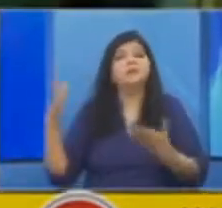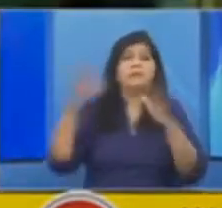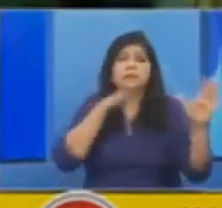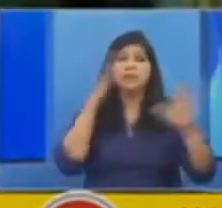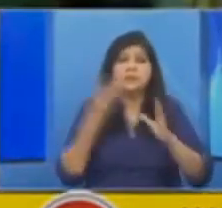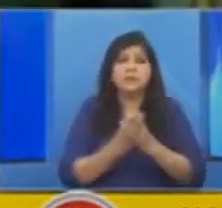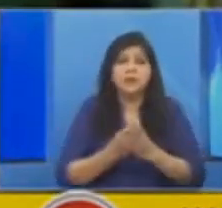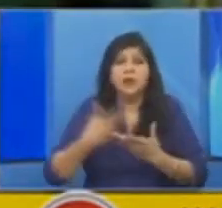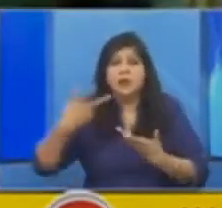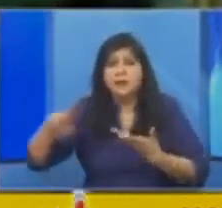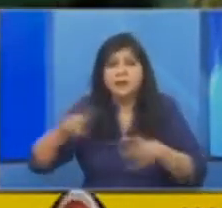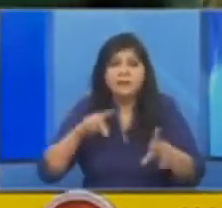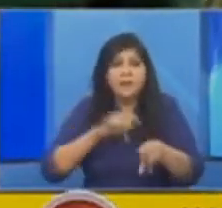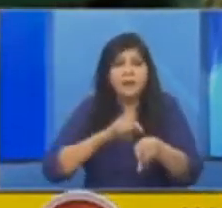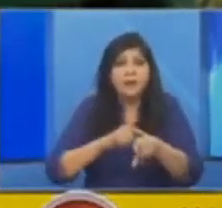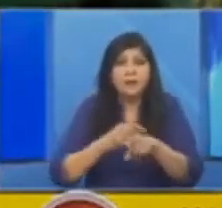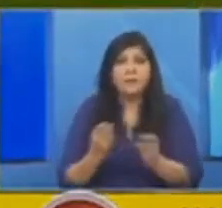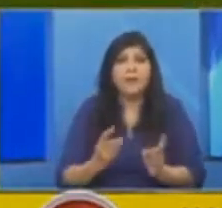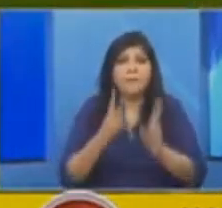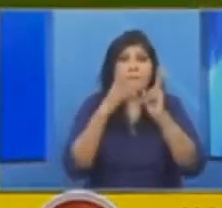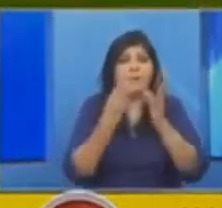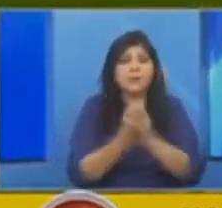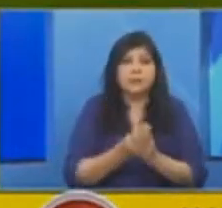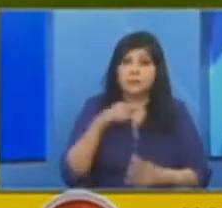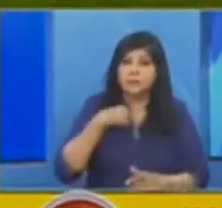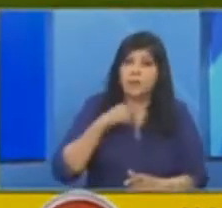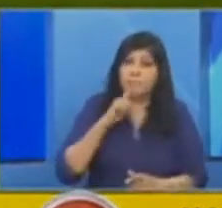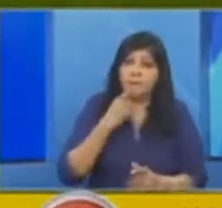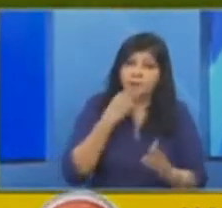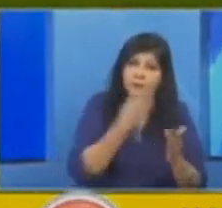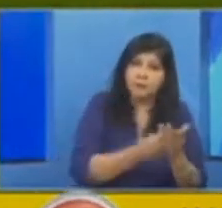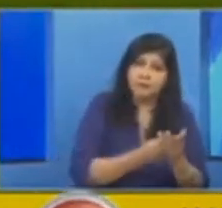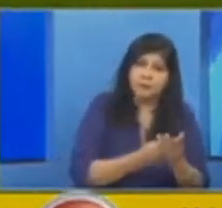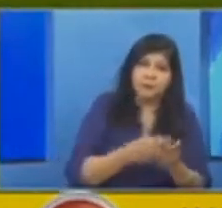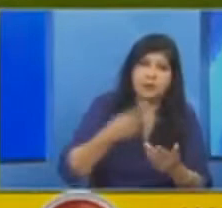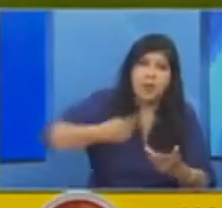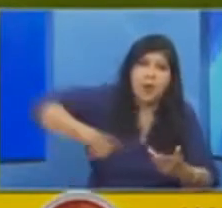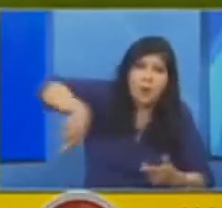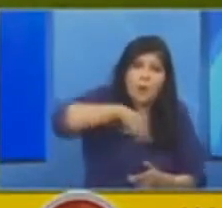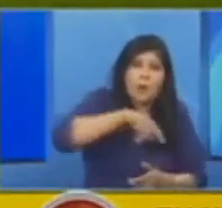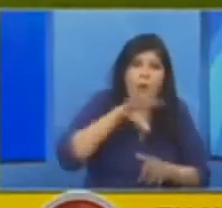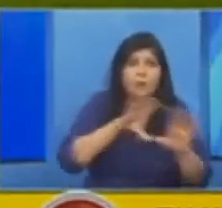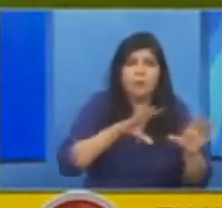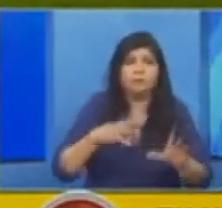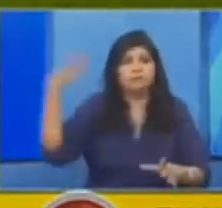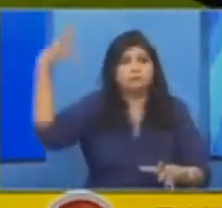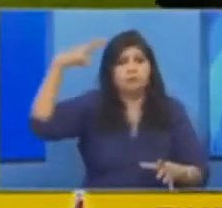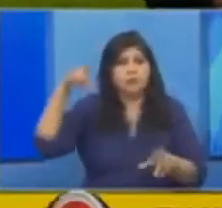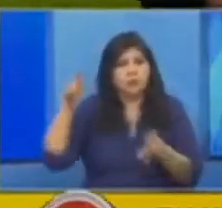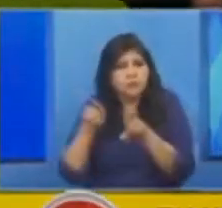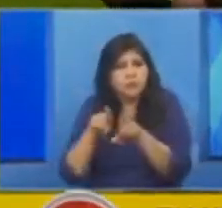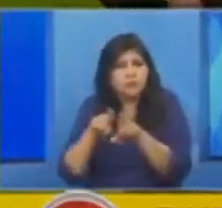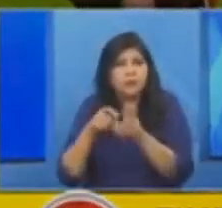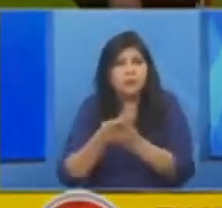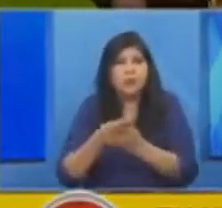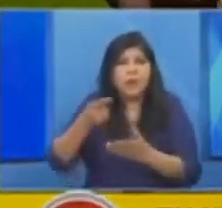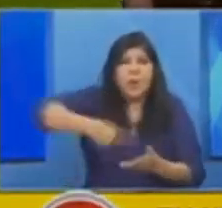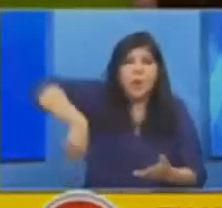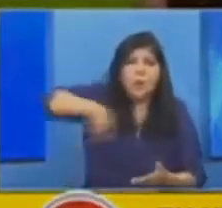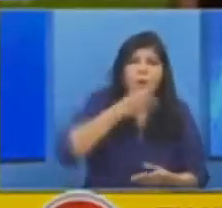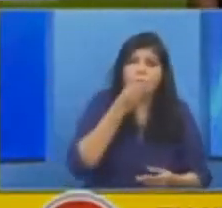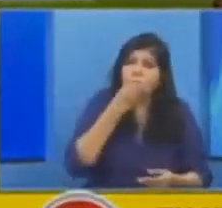अगलत चीजे पैदा होती है, इसलिए ये बहुत ही महत्वपूर है कि हर क्षेत्र के मौसम, वहाँ के स्थानिय भोजन